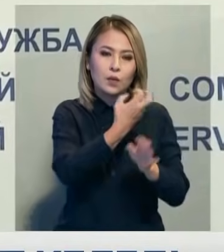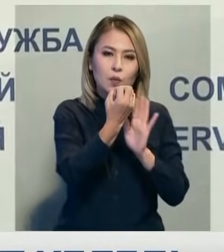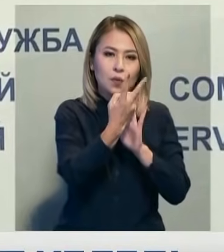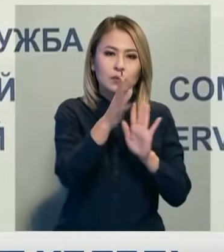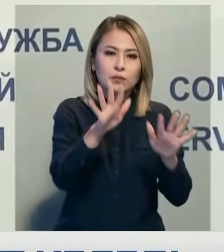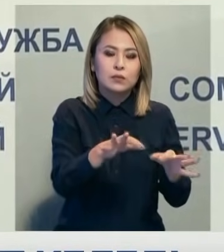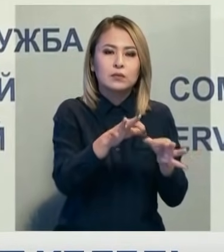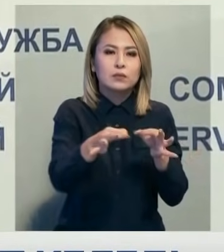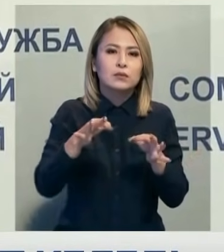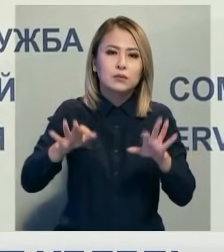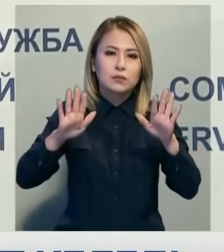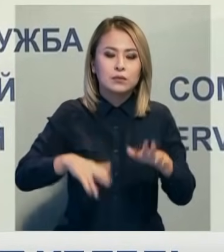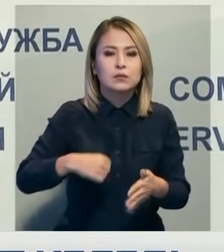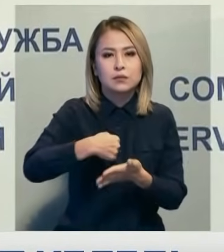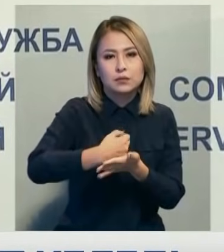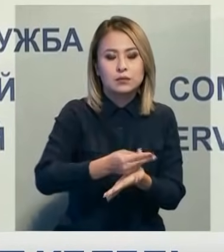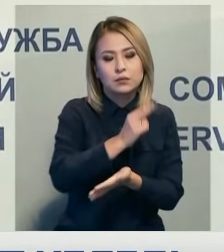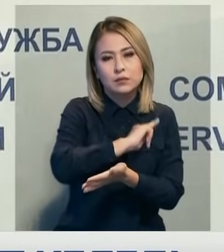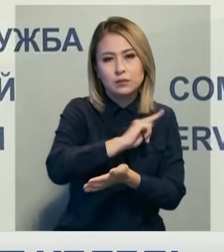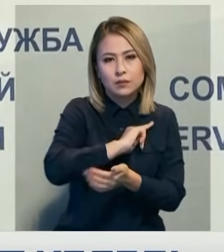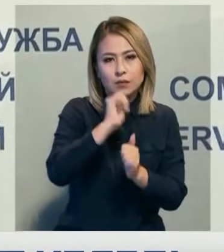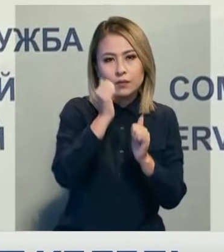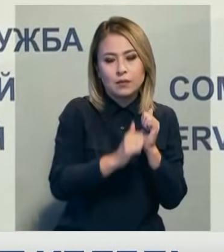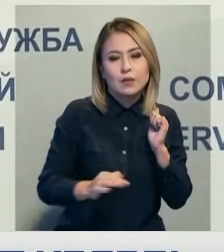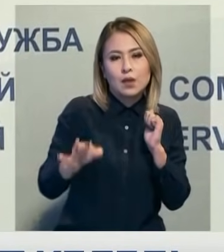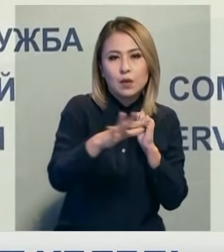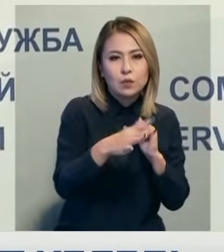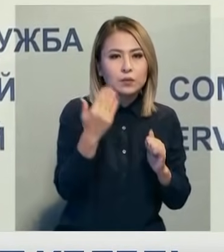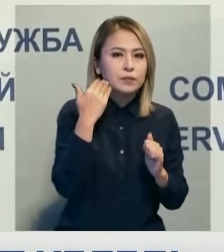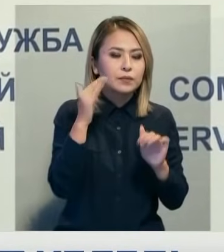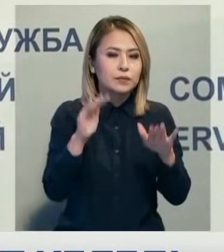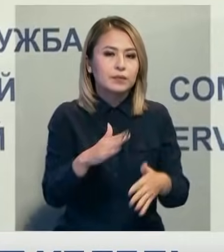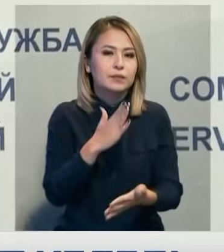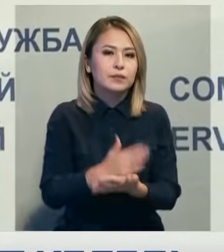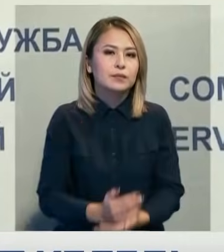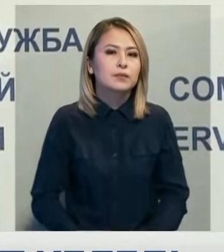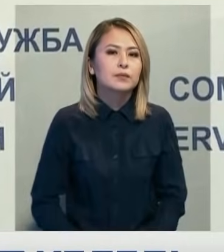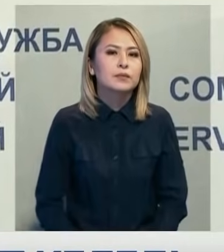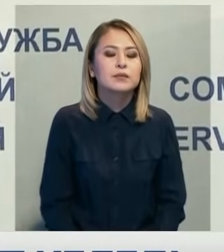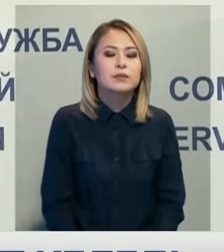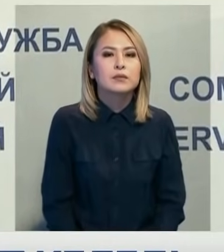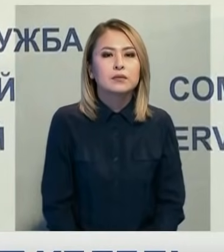жерде екпе салдыру бекеті жұмыс істеп тұр. Одан бөлек шаһардың әр ауданын аралайтын бір жылжымалы кешен бар.